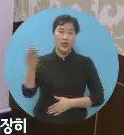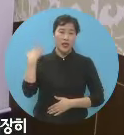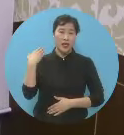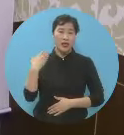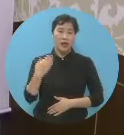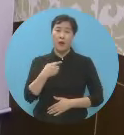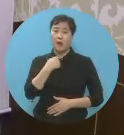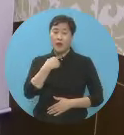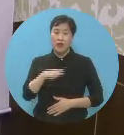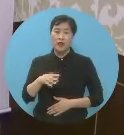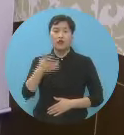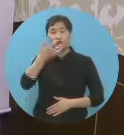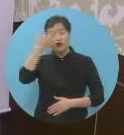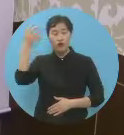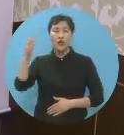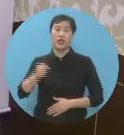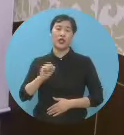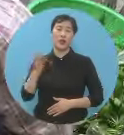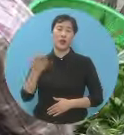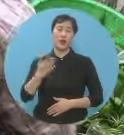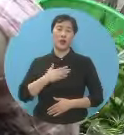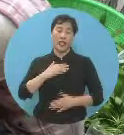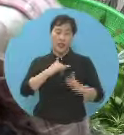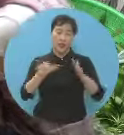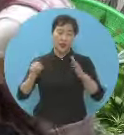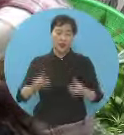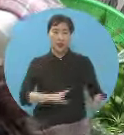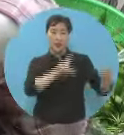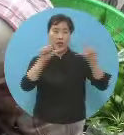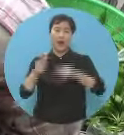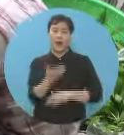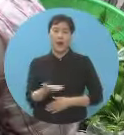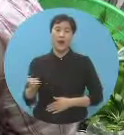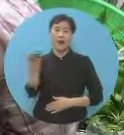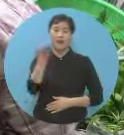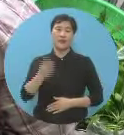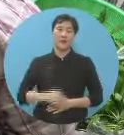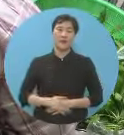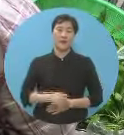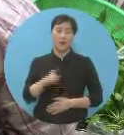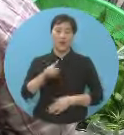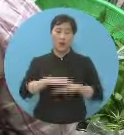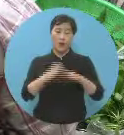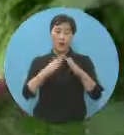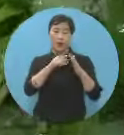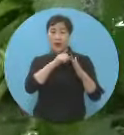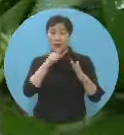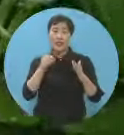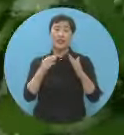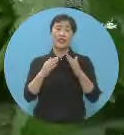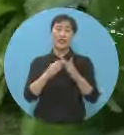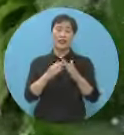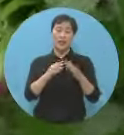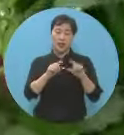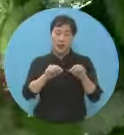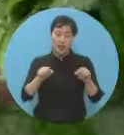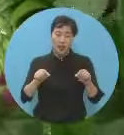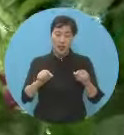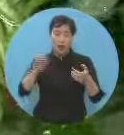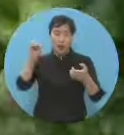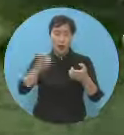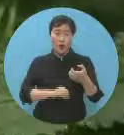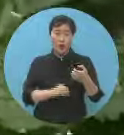갖게 되고 우리 가족의 삶의 짐이. 이 농가 맛집은 음식 재료의 90% 이상을 직접